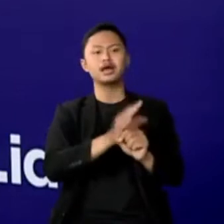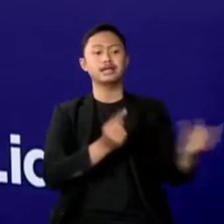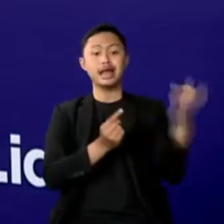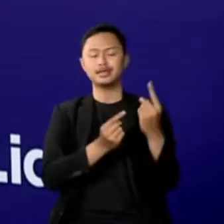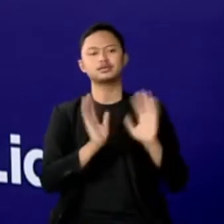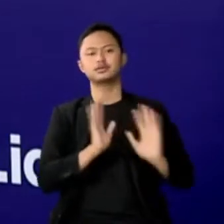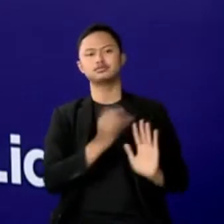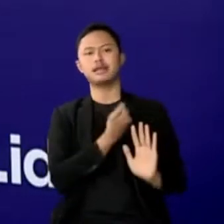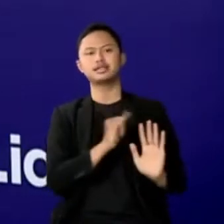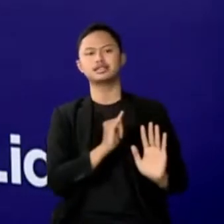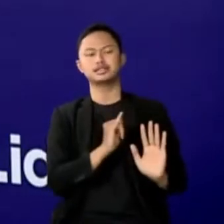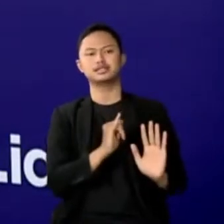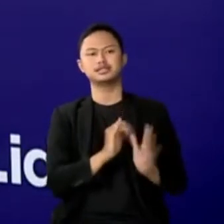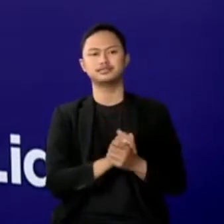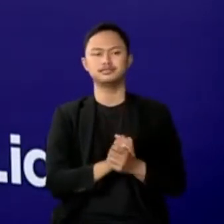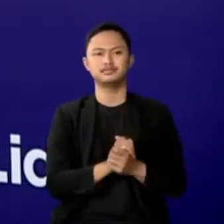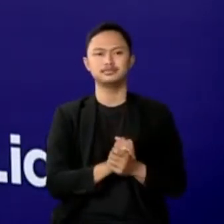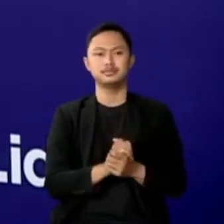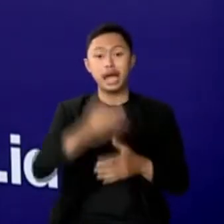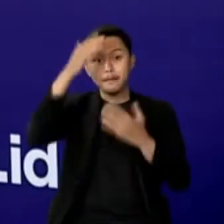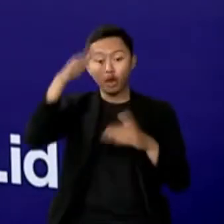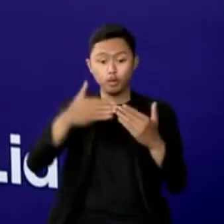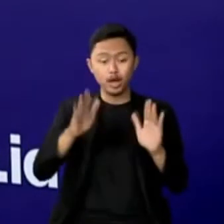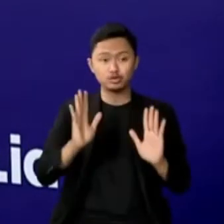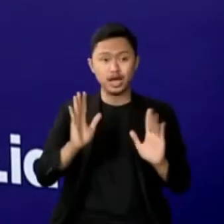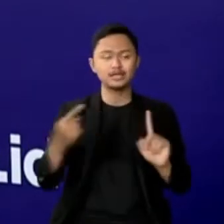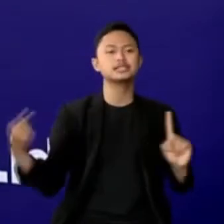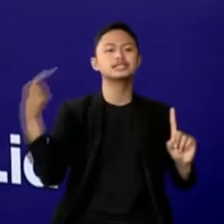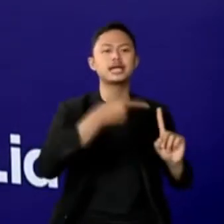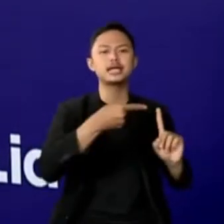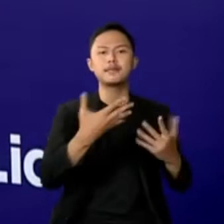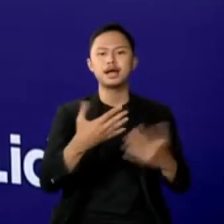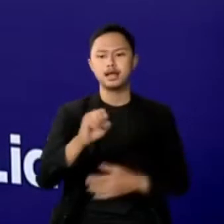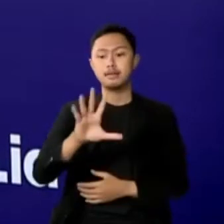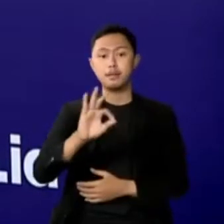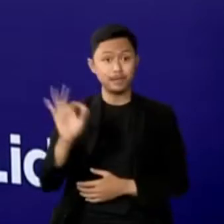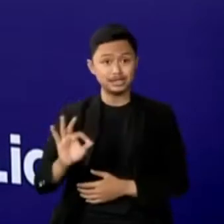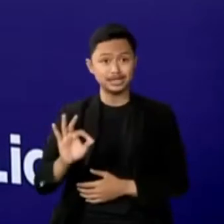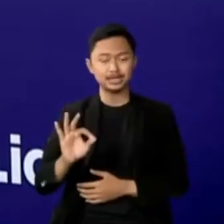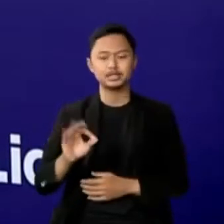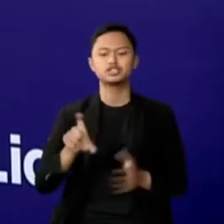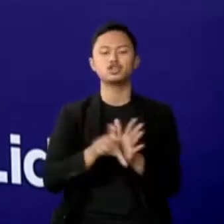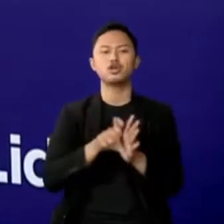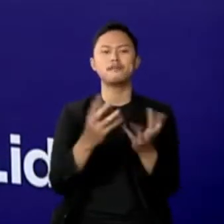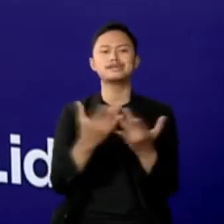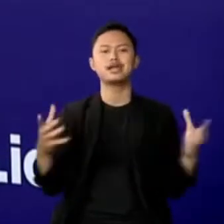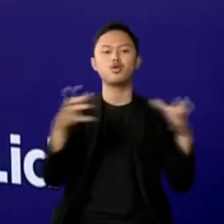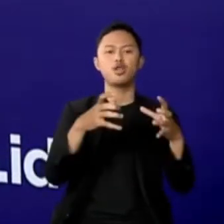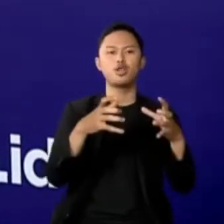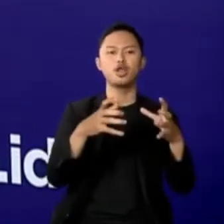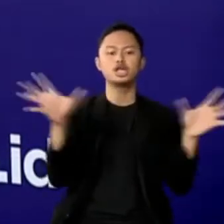sepi sampai sekarang itu tidak memenuhi target yang kita berikan target 50% di mal Tunggak sampai mungkin cuma